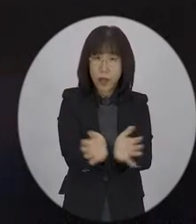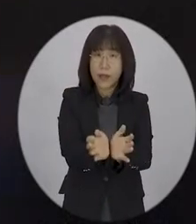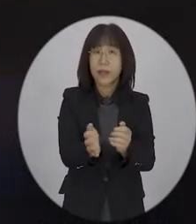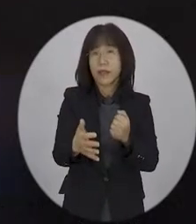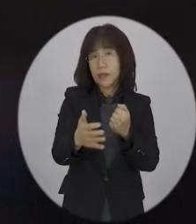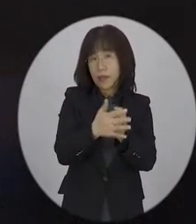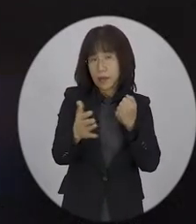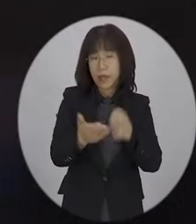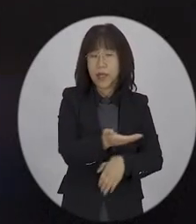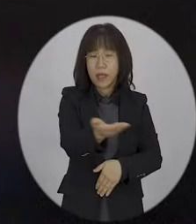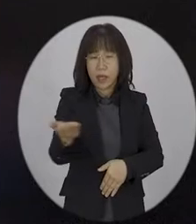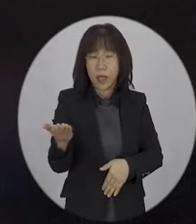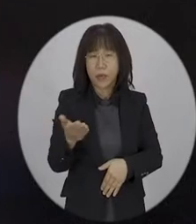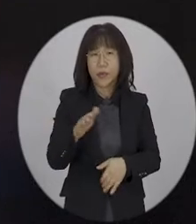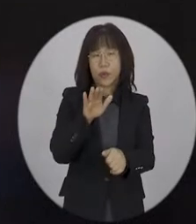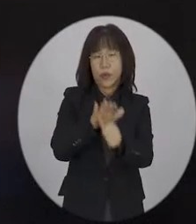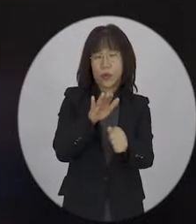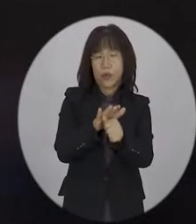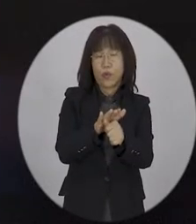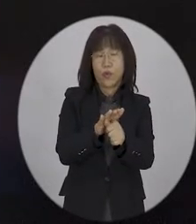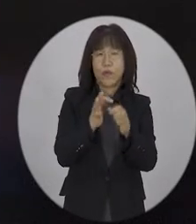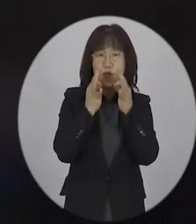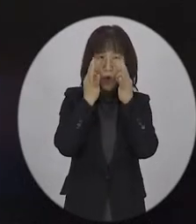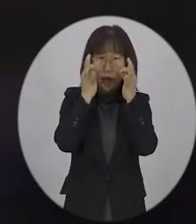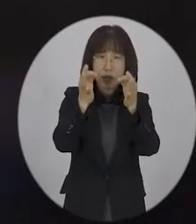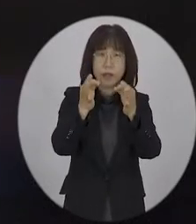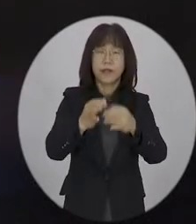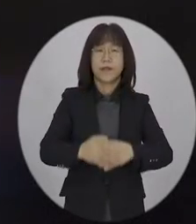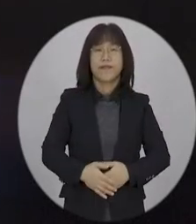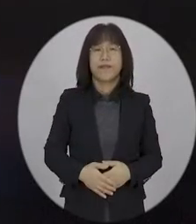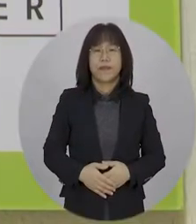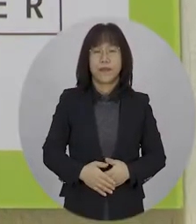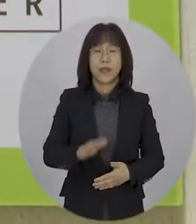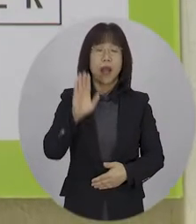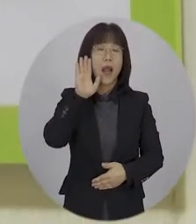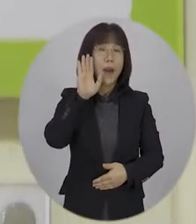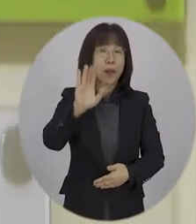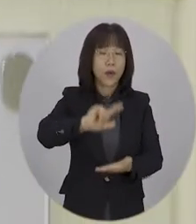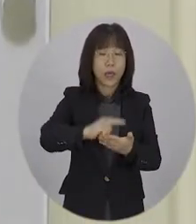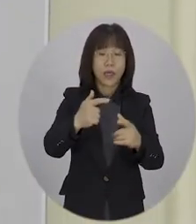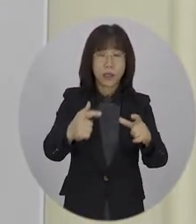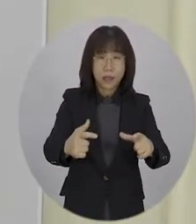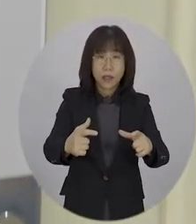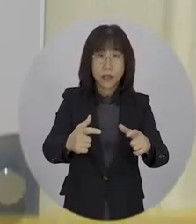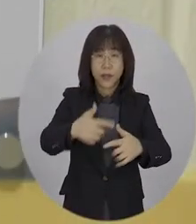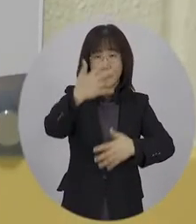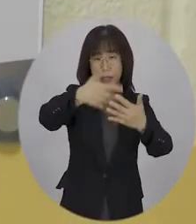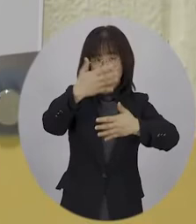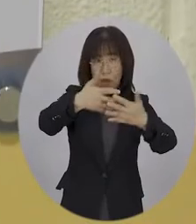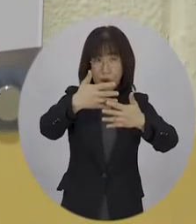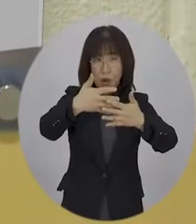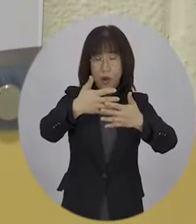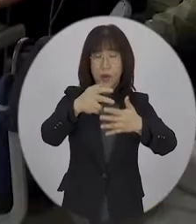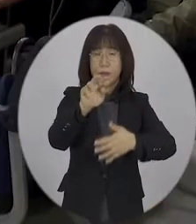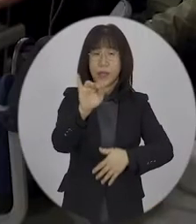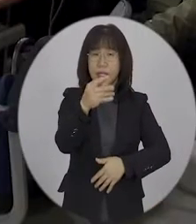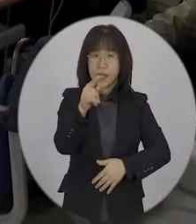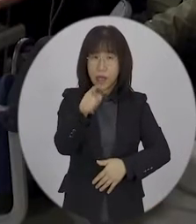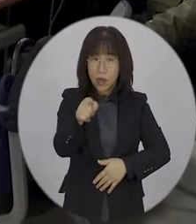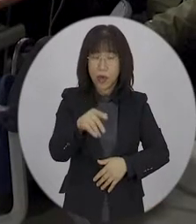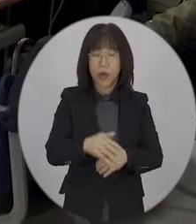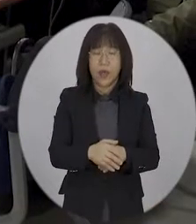도움이 되는 체험프로그램 마련해 더욱 최선을 다하겠습니다 아울러 강성우 영상미디어 센터 는 지역